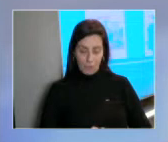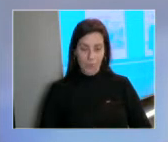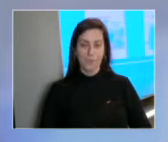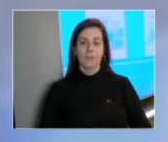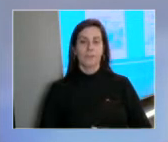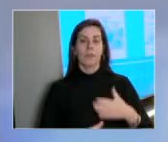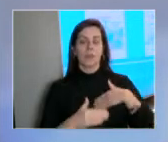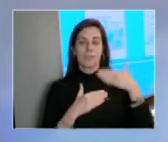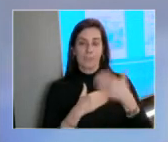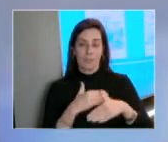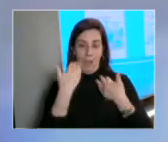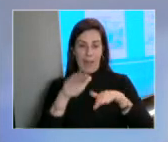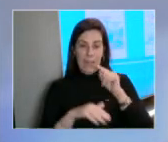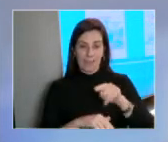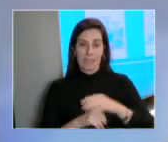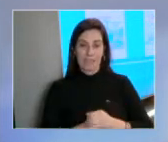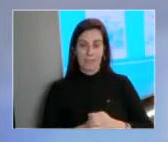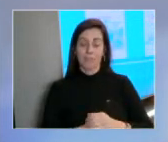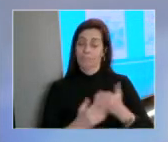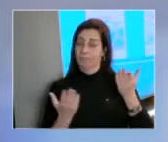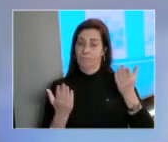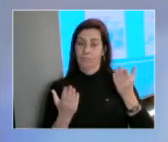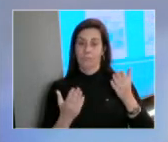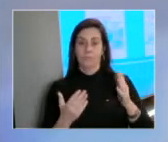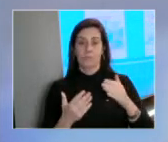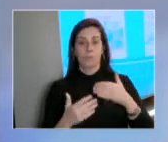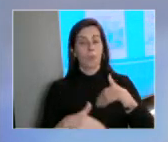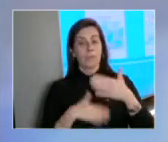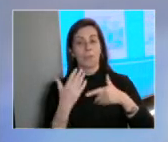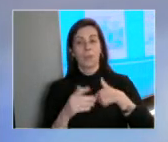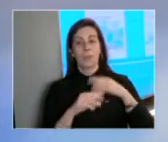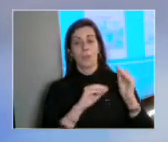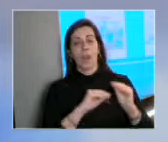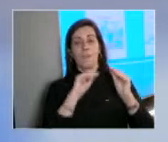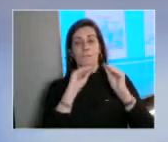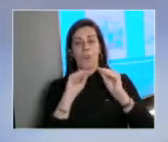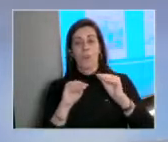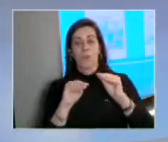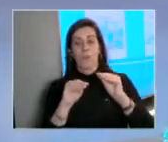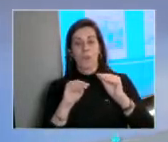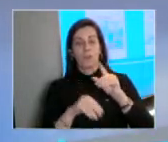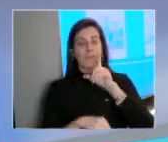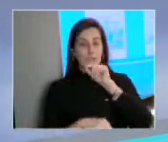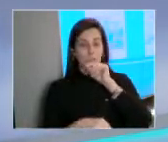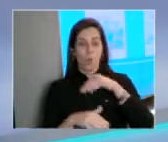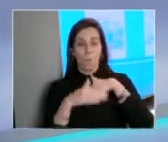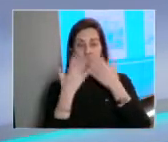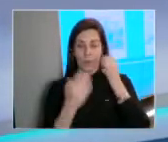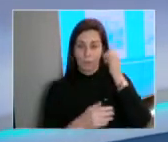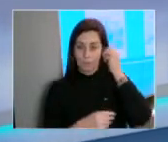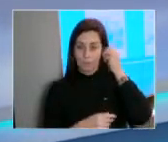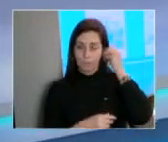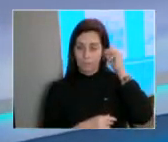טוב, אנחנו סיימנו עם הפרק הזה, ואתם מוזמנים ככה להתקדם יחד איתי, כי אנחנו הולכים אל פרק ציוצי הבוקר